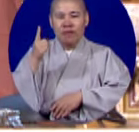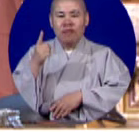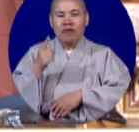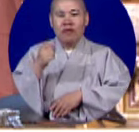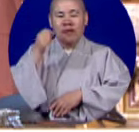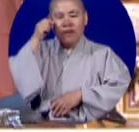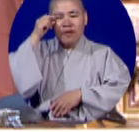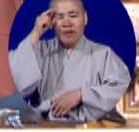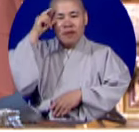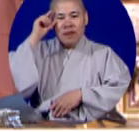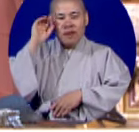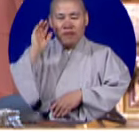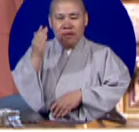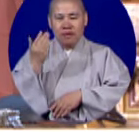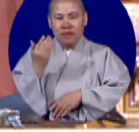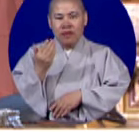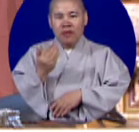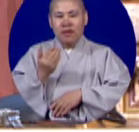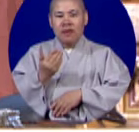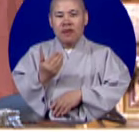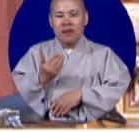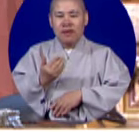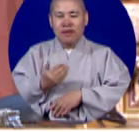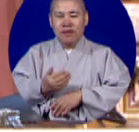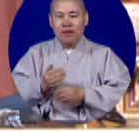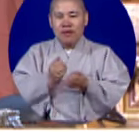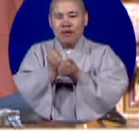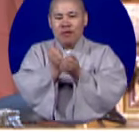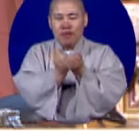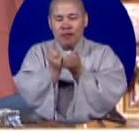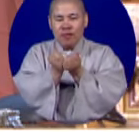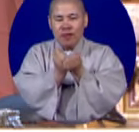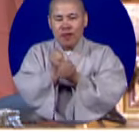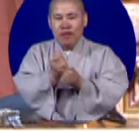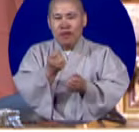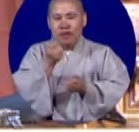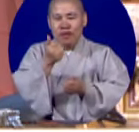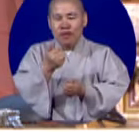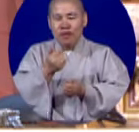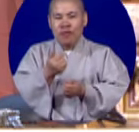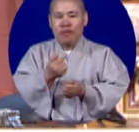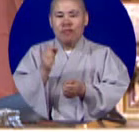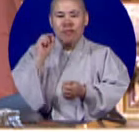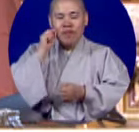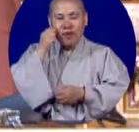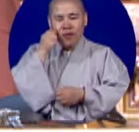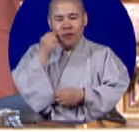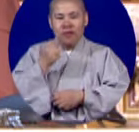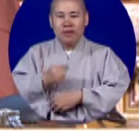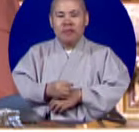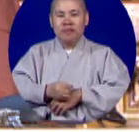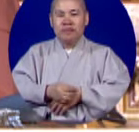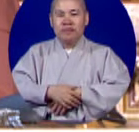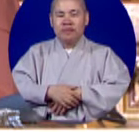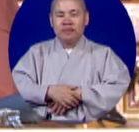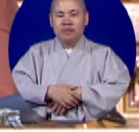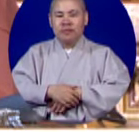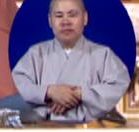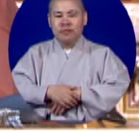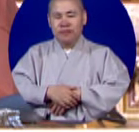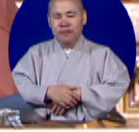열반이다. 그러니까 그건 설명이 잘 안 되는 부분인데 만행만덕. 그래서 이제 이